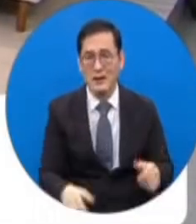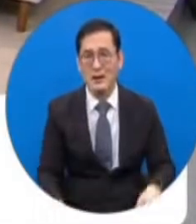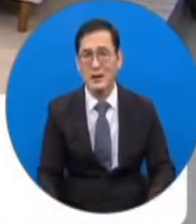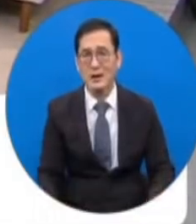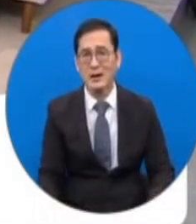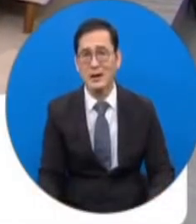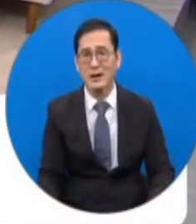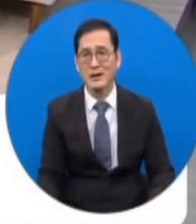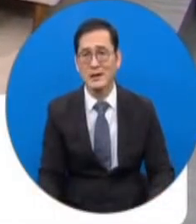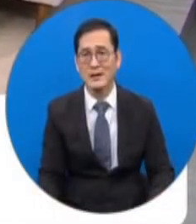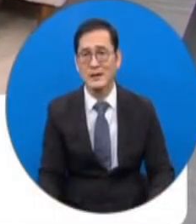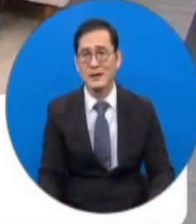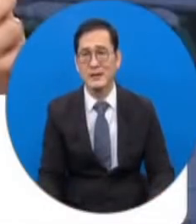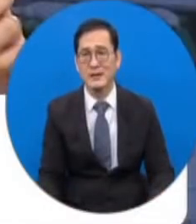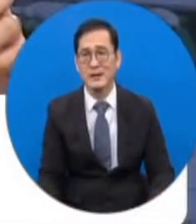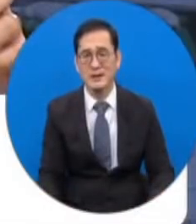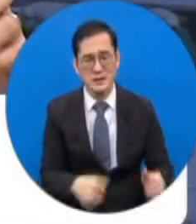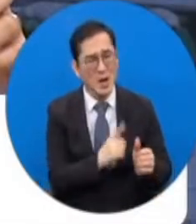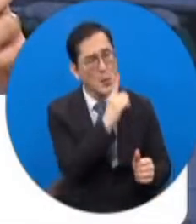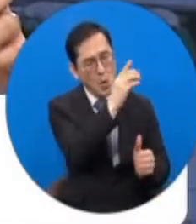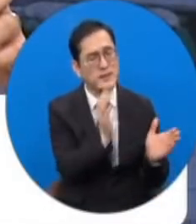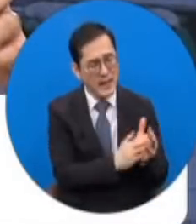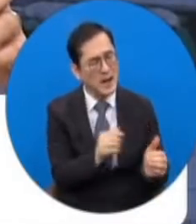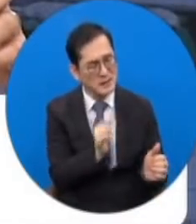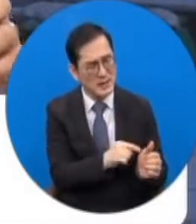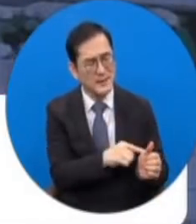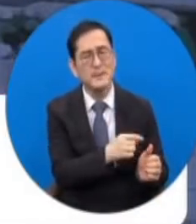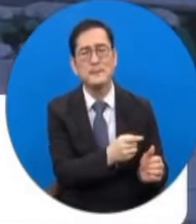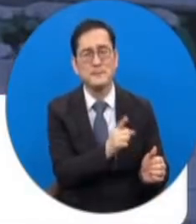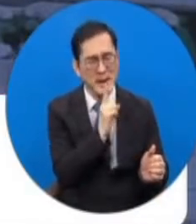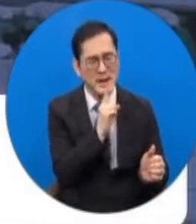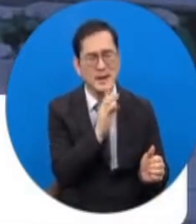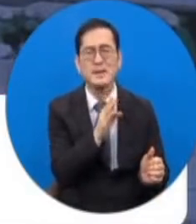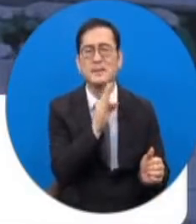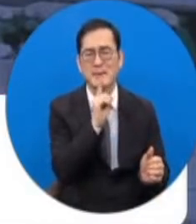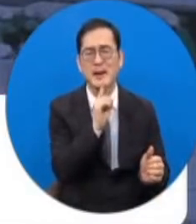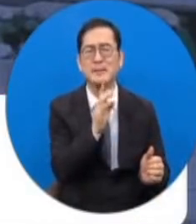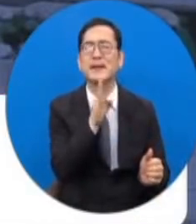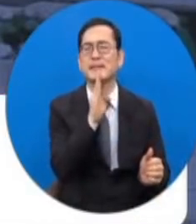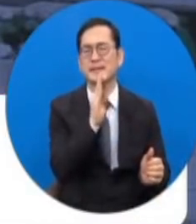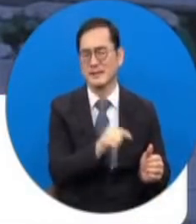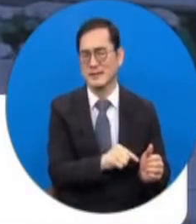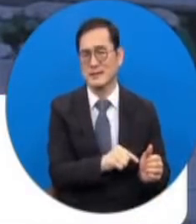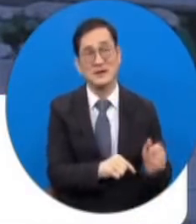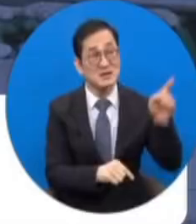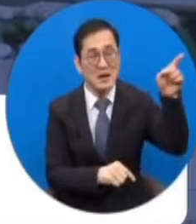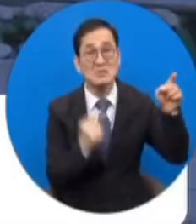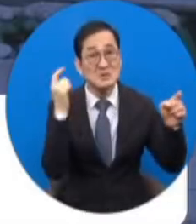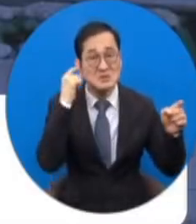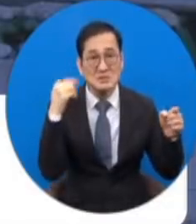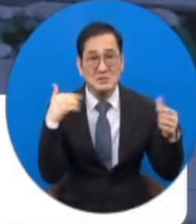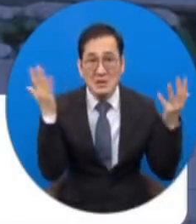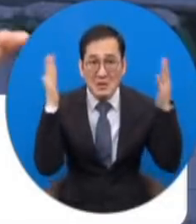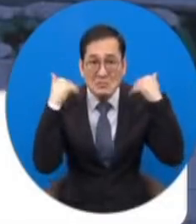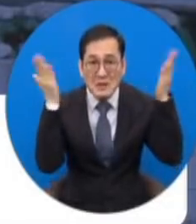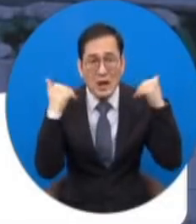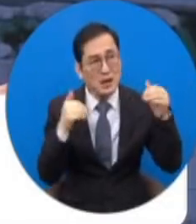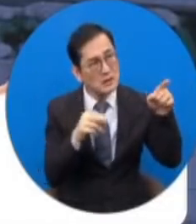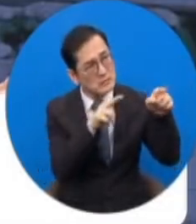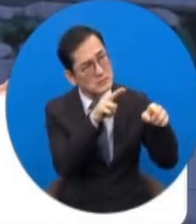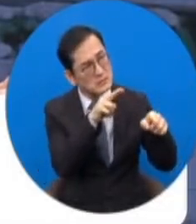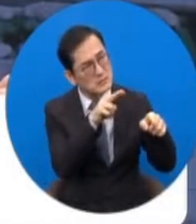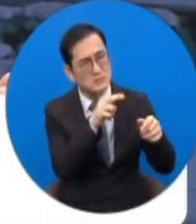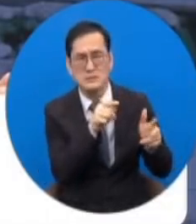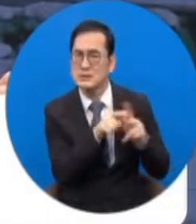됐을 것이다 이태균 말이 맞을 것이다 아 처음 보고 됐다고 봐요 아니 그런 보고받고 안 대표는 아누 본 후에 보고 안 봤다고 해요 코토 상식적이지 않다